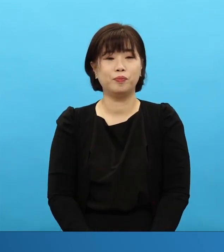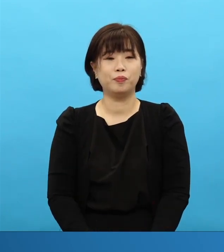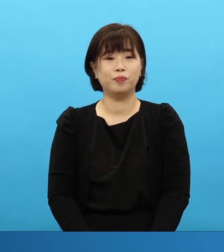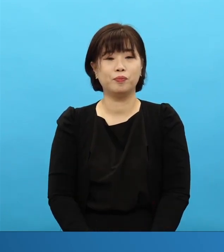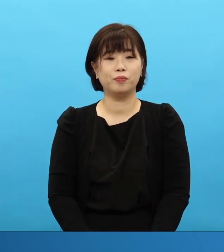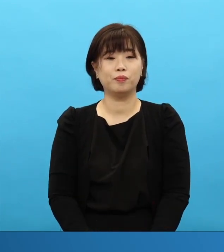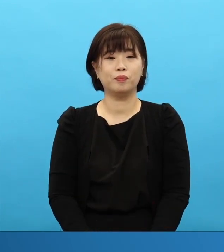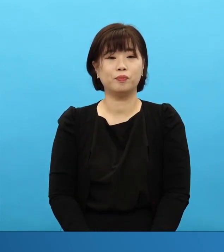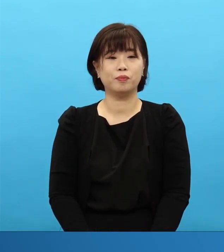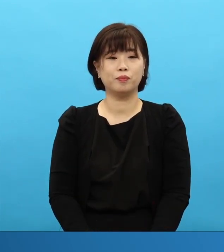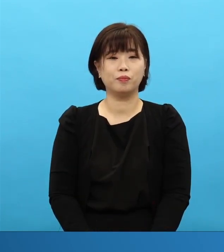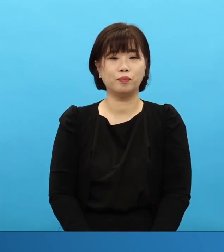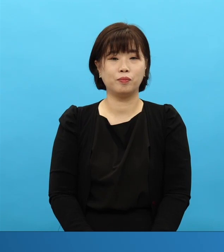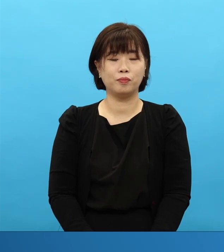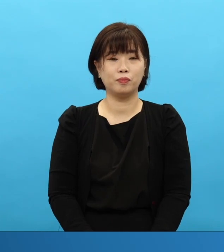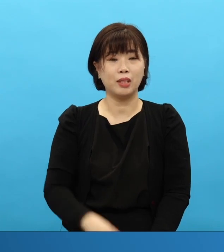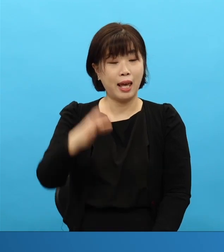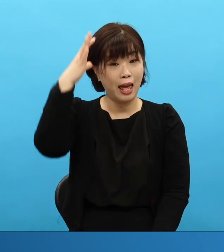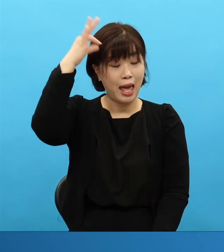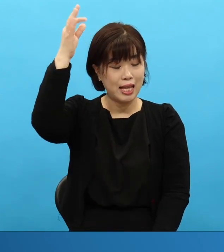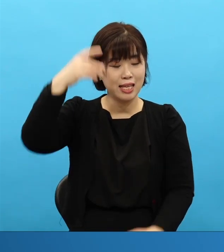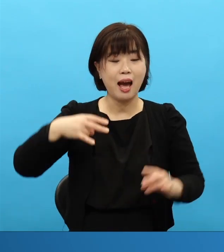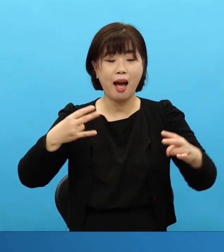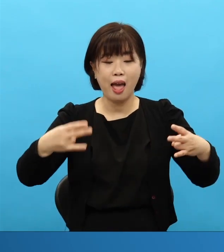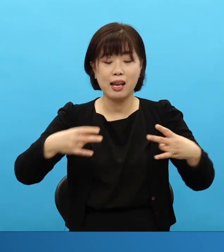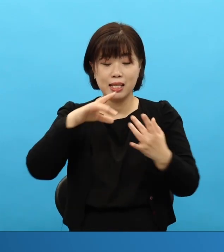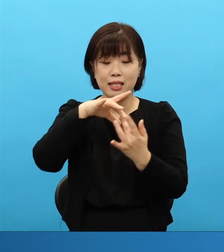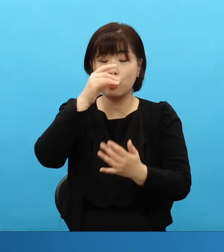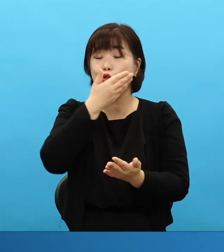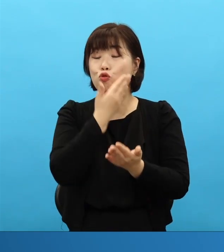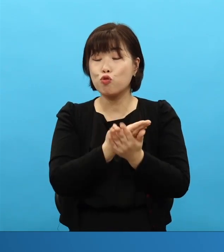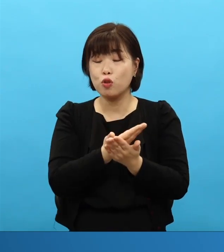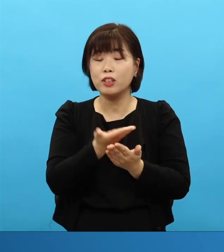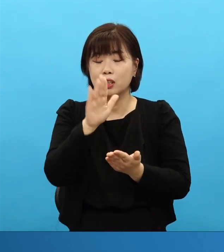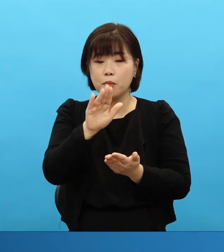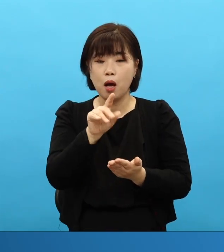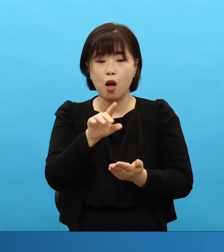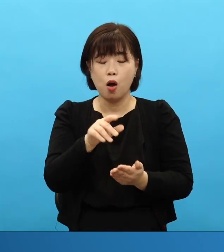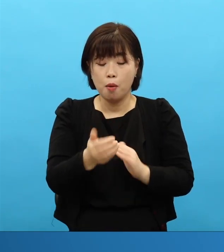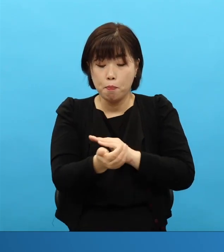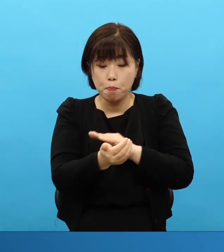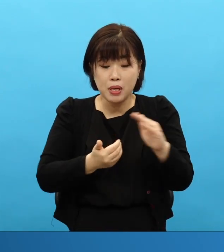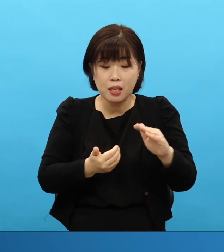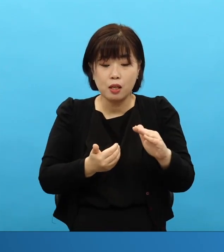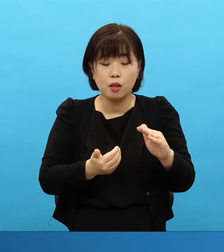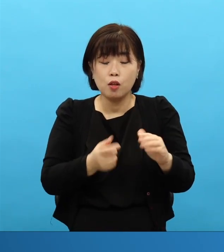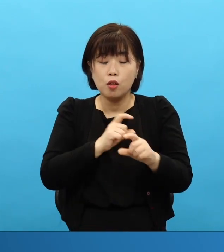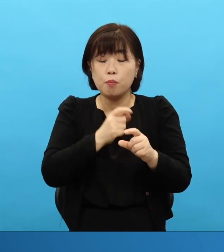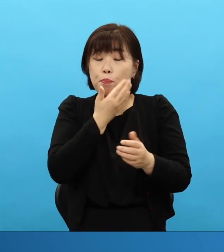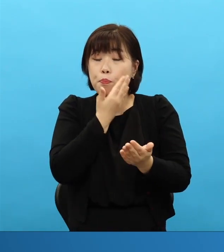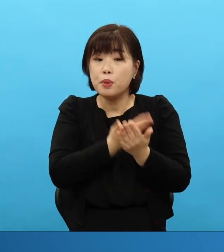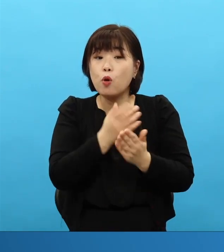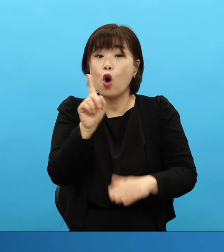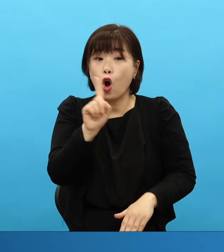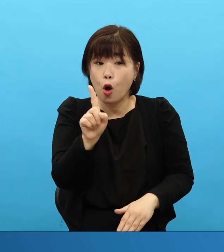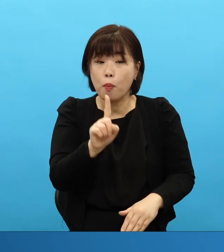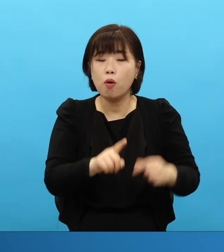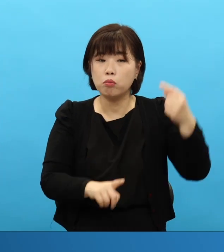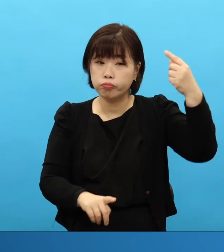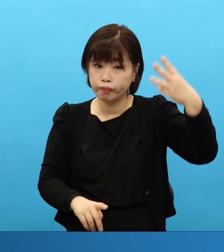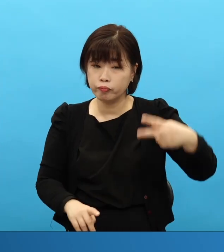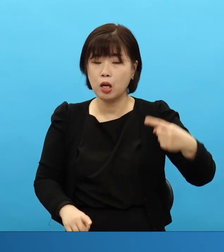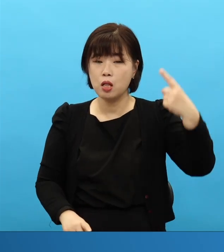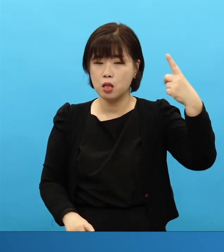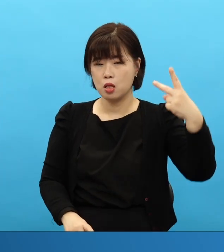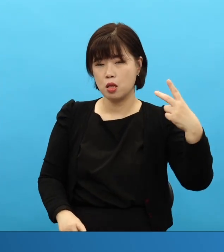이거란 말이에요. The problem is the answers are here. 반드시 힘 얻으세요. Absolutely, you must receive this power. 이걸 힘 가지고